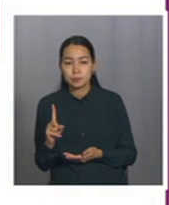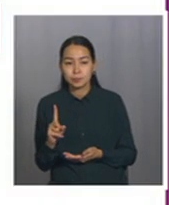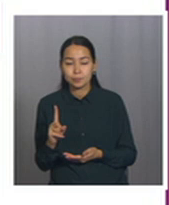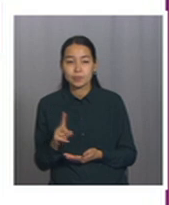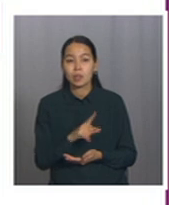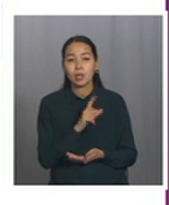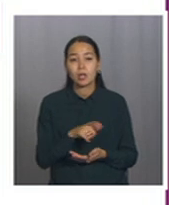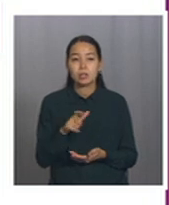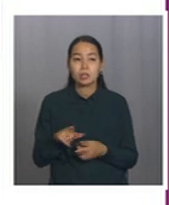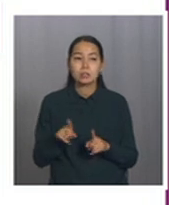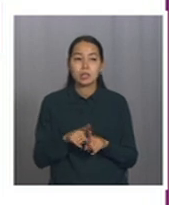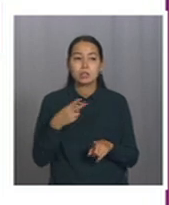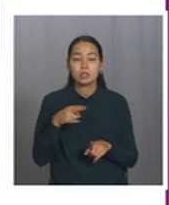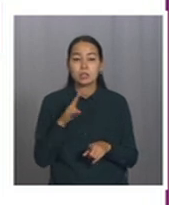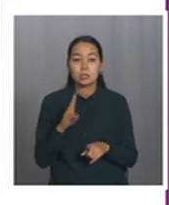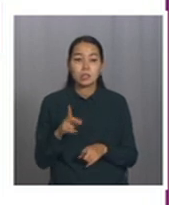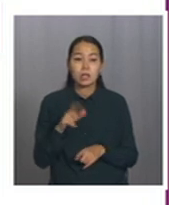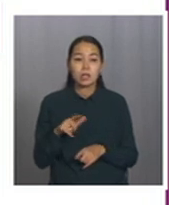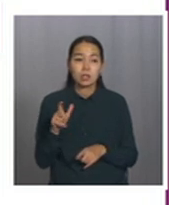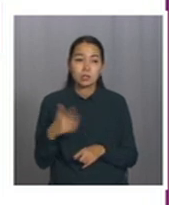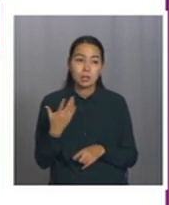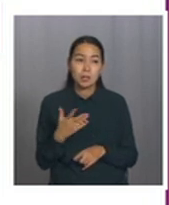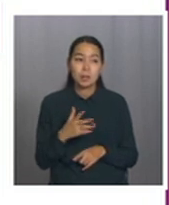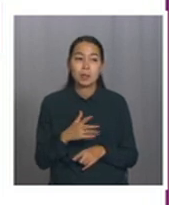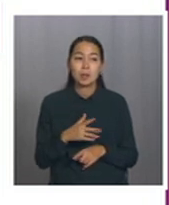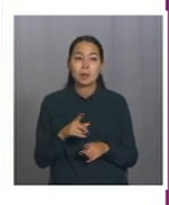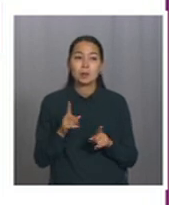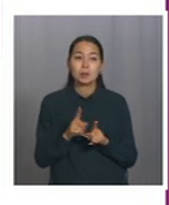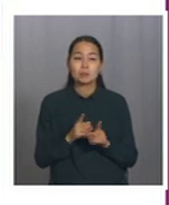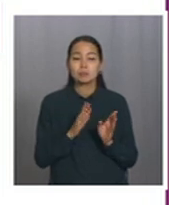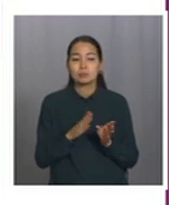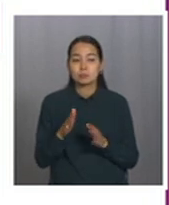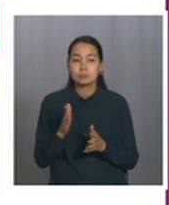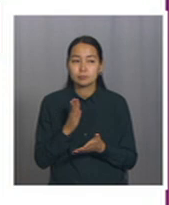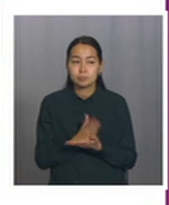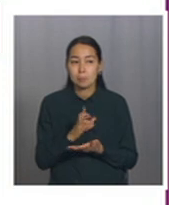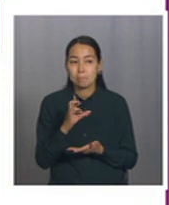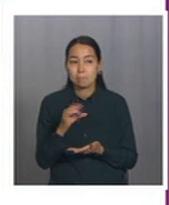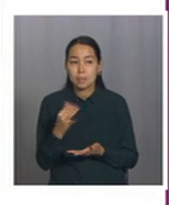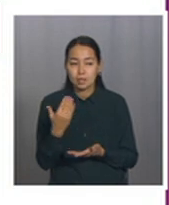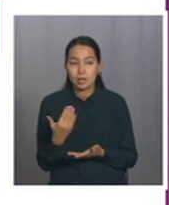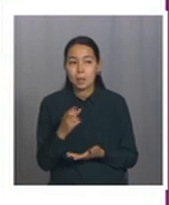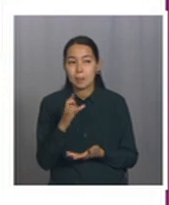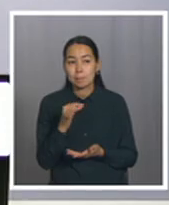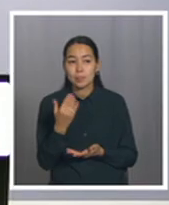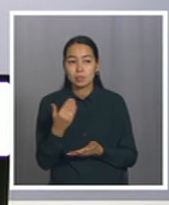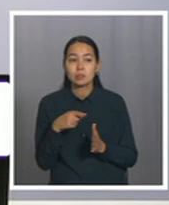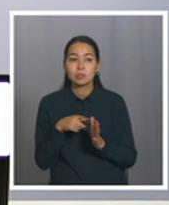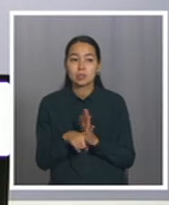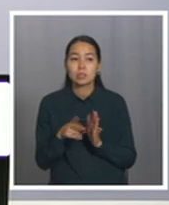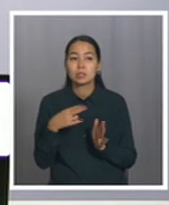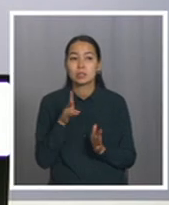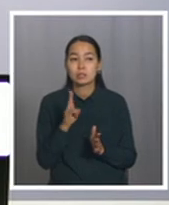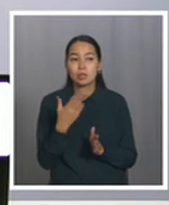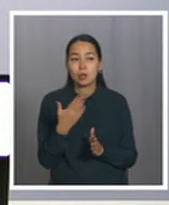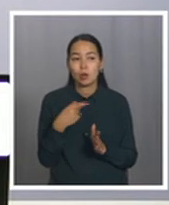Адамдарда ДНК-ның B түрі кездеседі. Естеріңізде болса, B түріндегі ДНК-ның